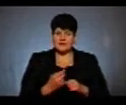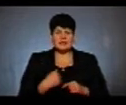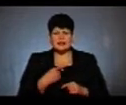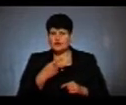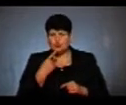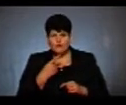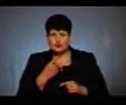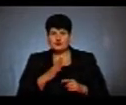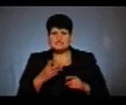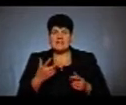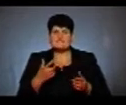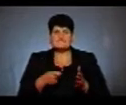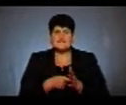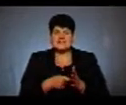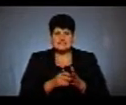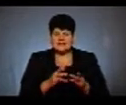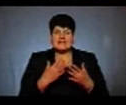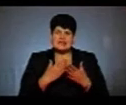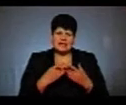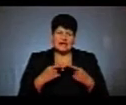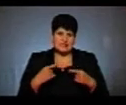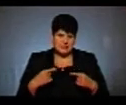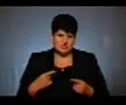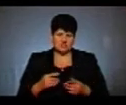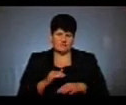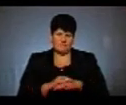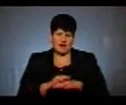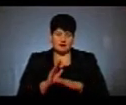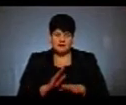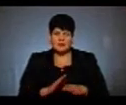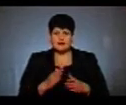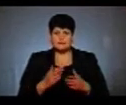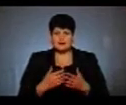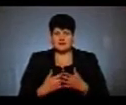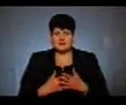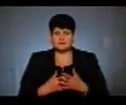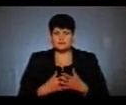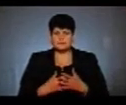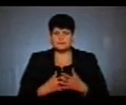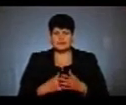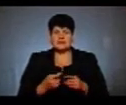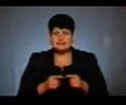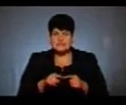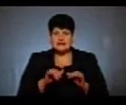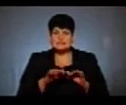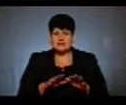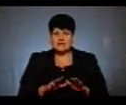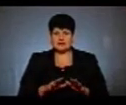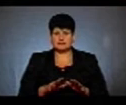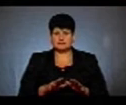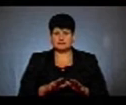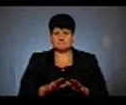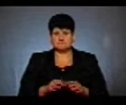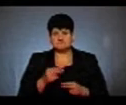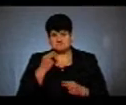абсолютно з вакцини, є, очевидно, є інші присутні фактори, проте, якийсь, скажімо так, певний оптимізм, така цей захід вселяє.